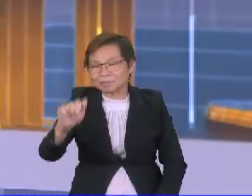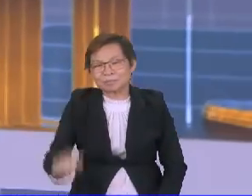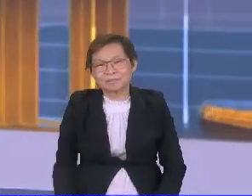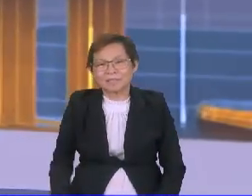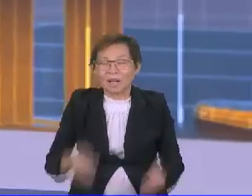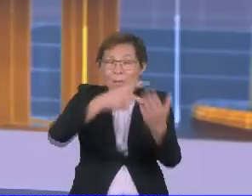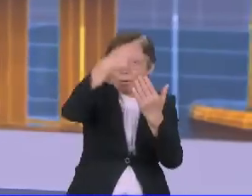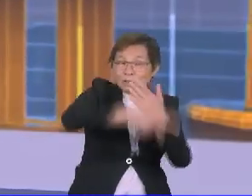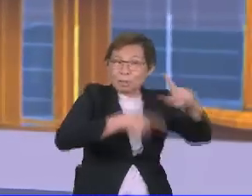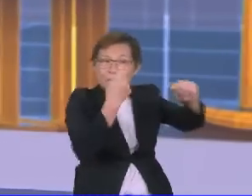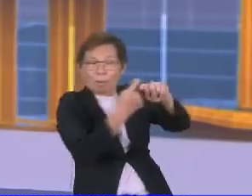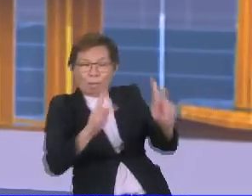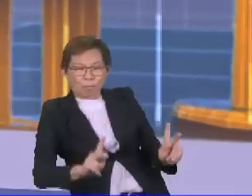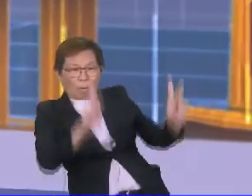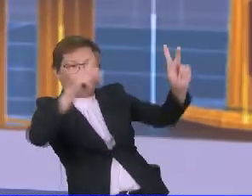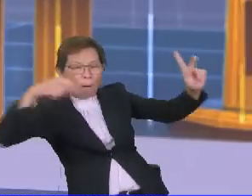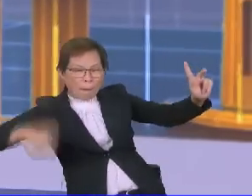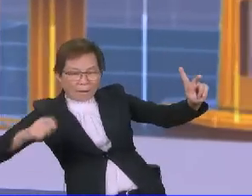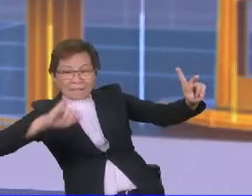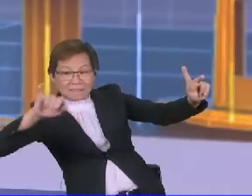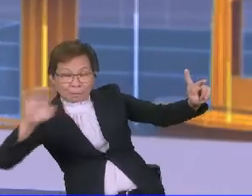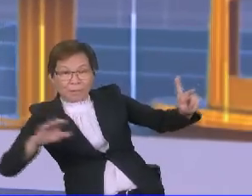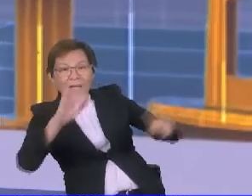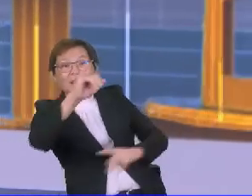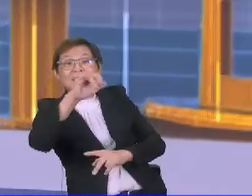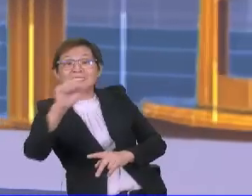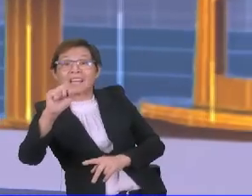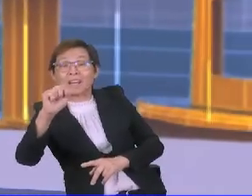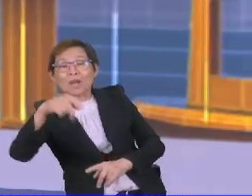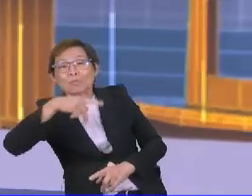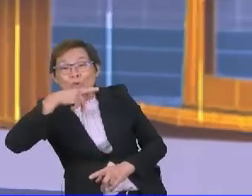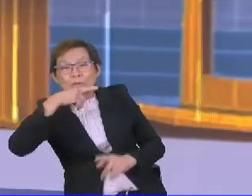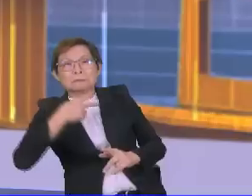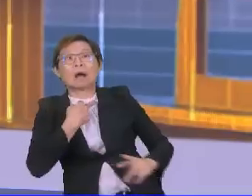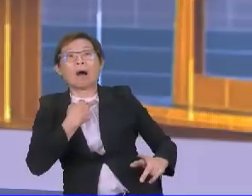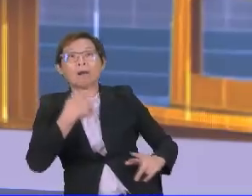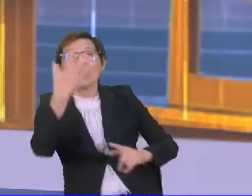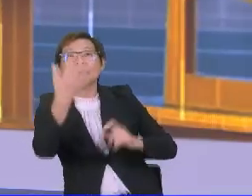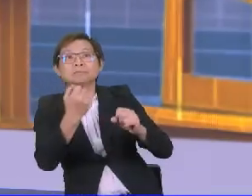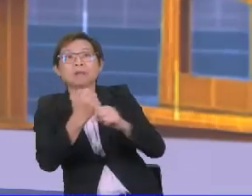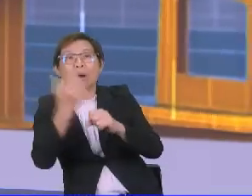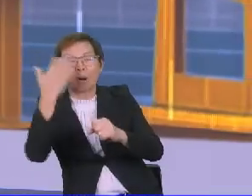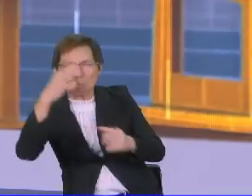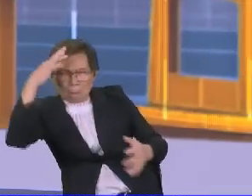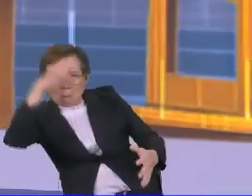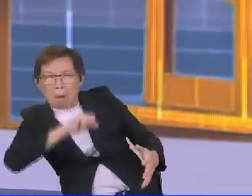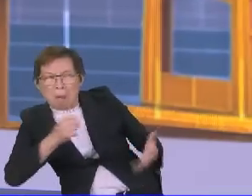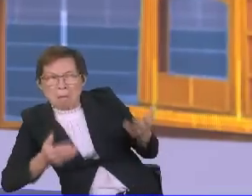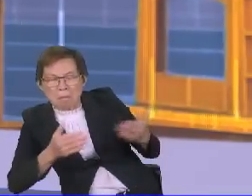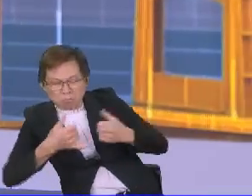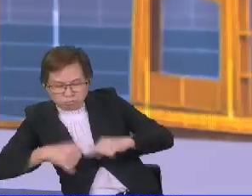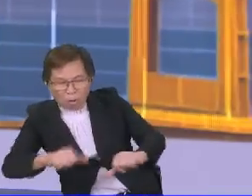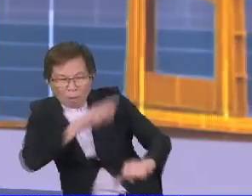Project pembinaan Kompleks mahkamah Ajo baru di Iskandar Putri yang terkendala sejak 5 tahun lalu dijangkau diteruskan